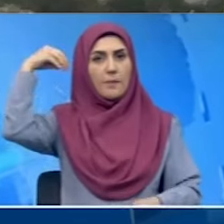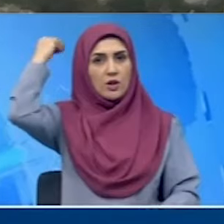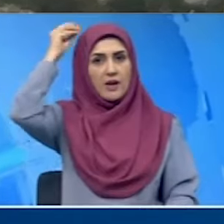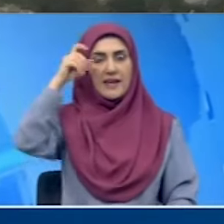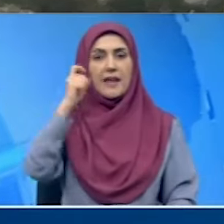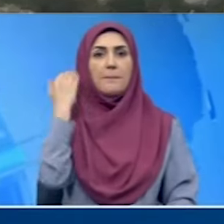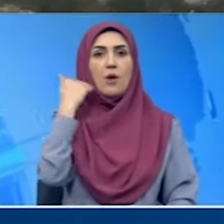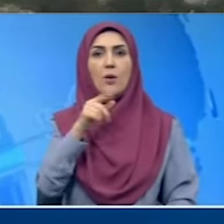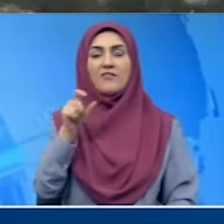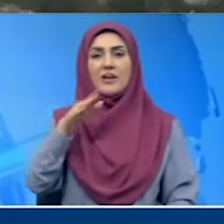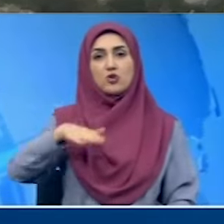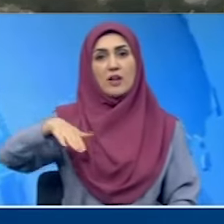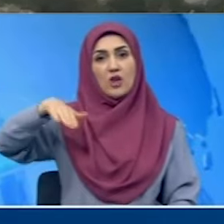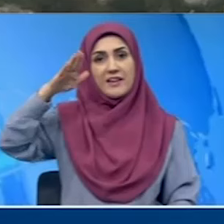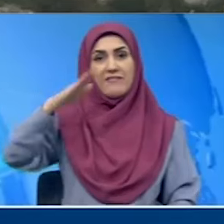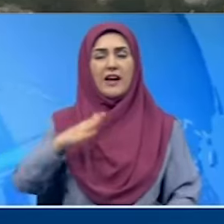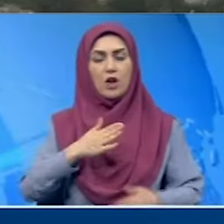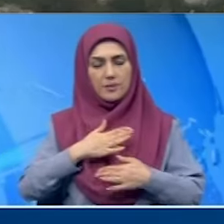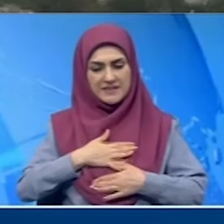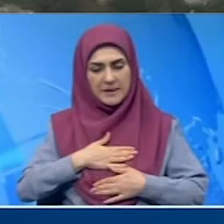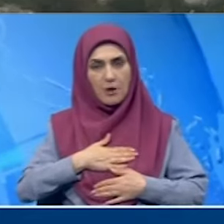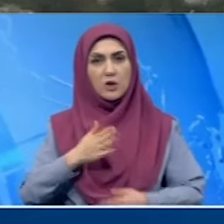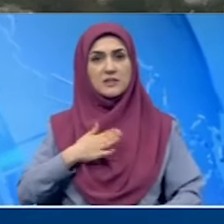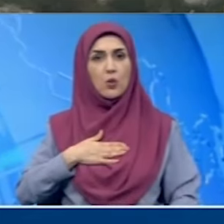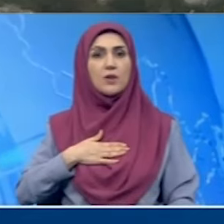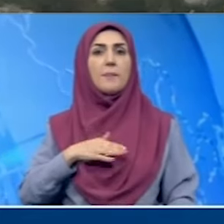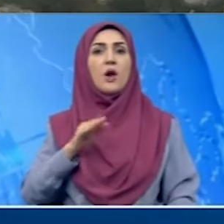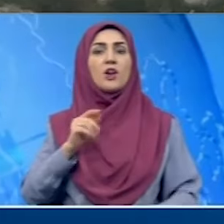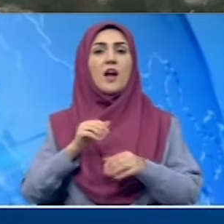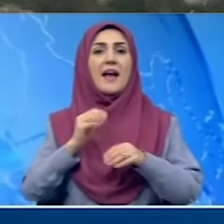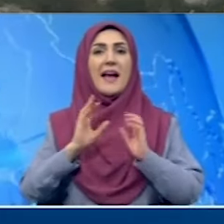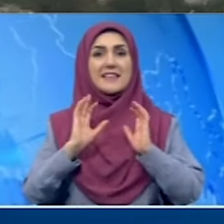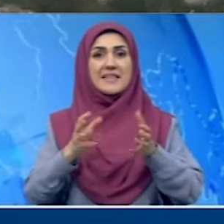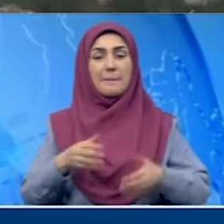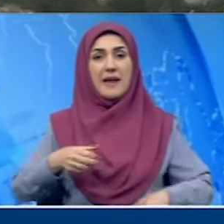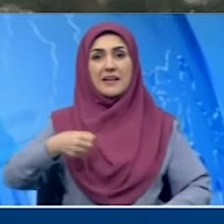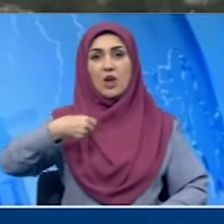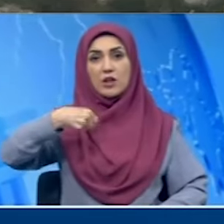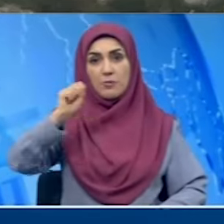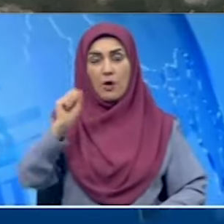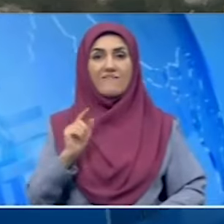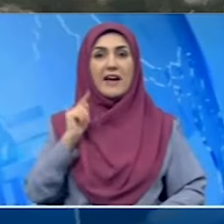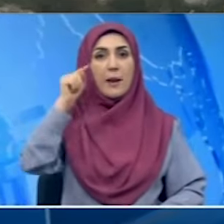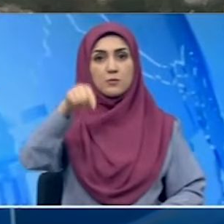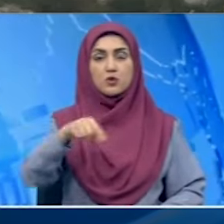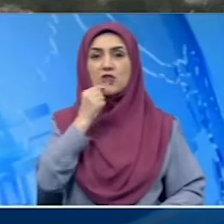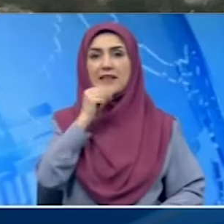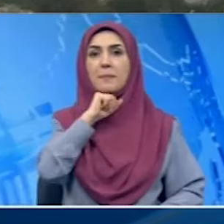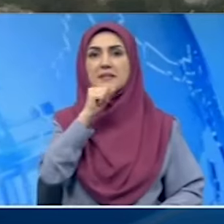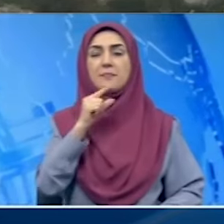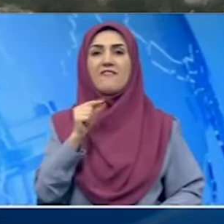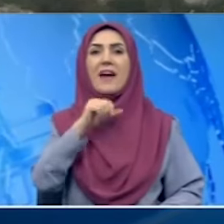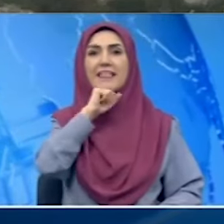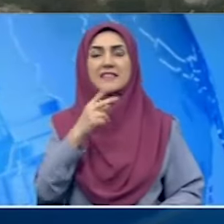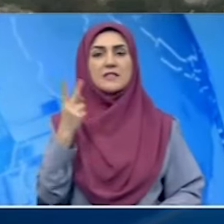مقام سپاس و امتنان قلبی خود را از عملیات ظفرمند وعده صادق 2 سپاه قهرمان و